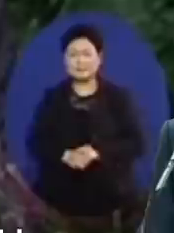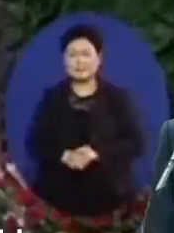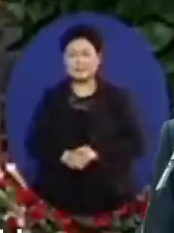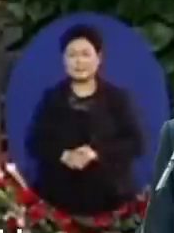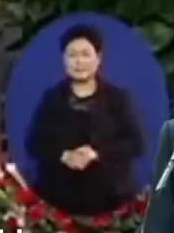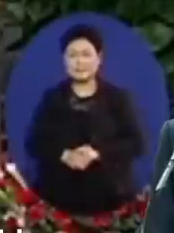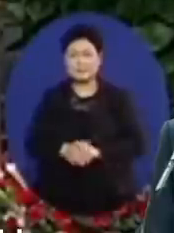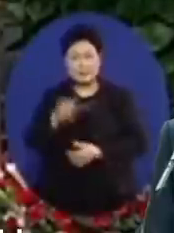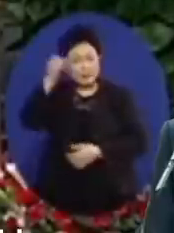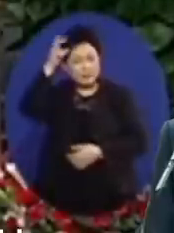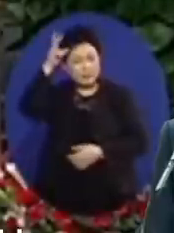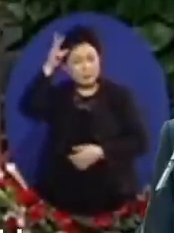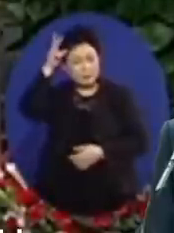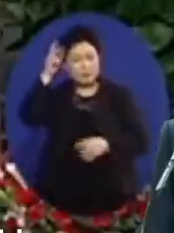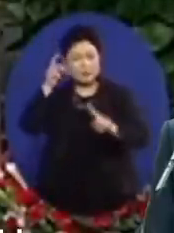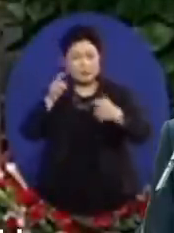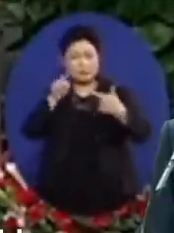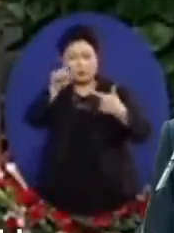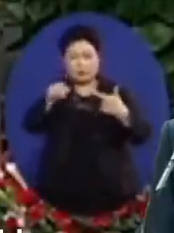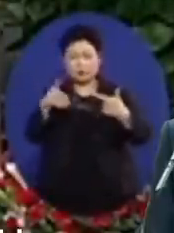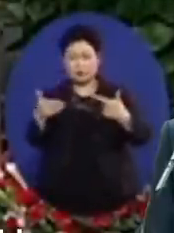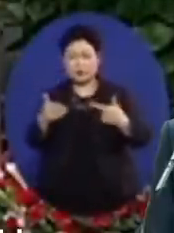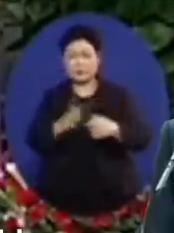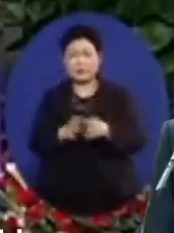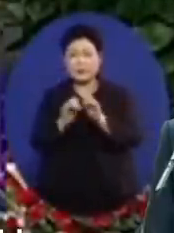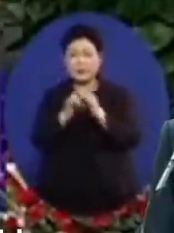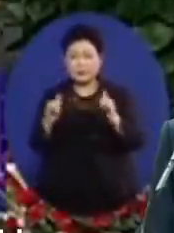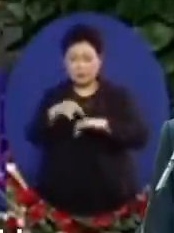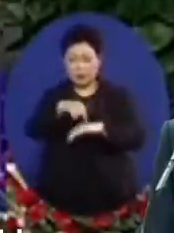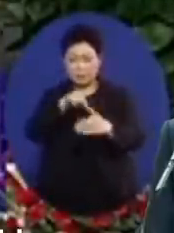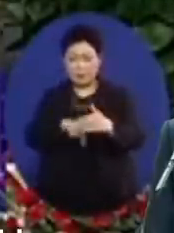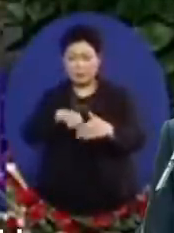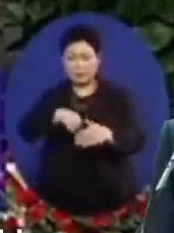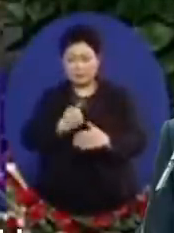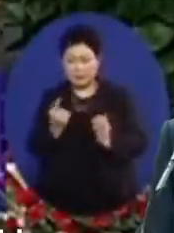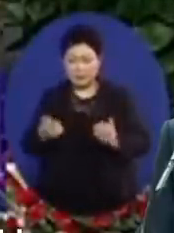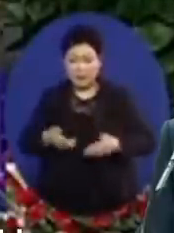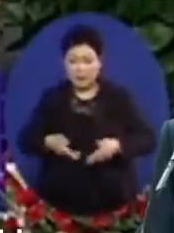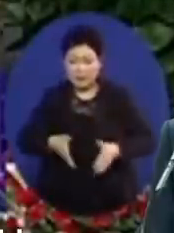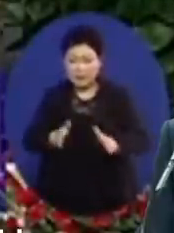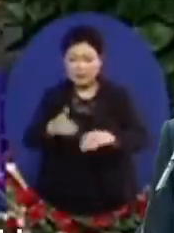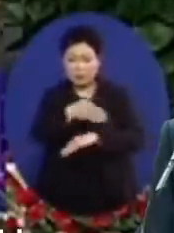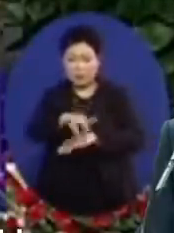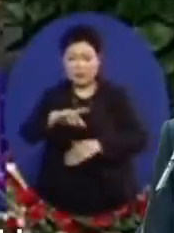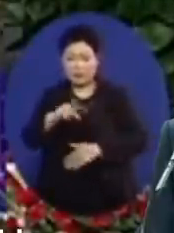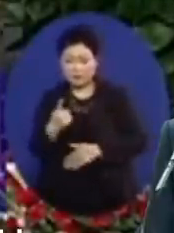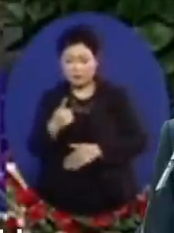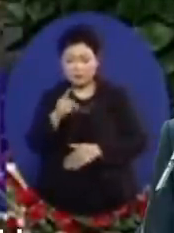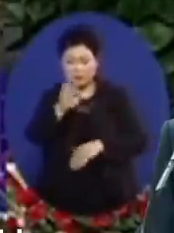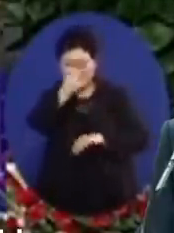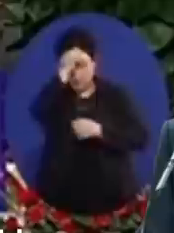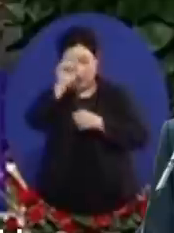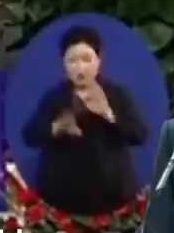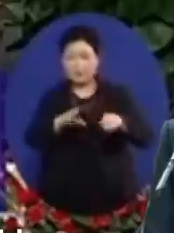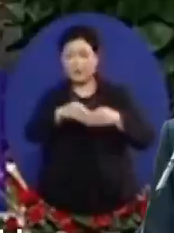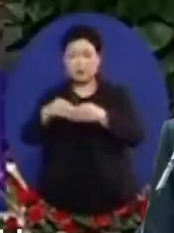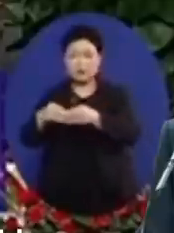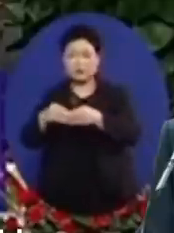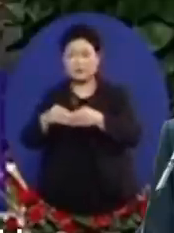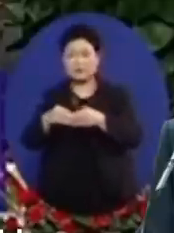잠언서 16장 9절에는 이렇게 말씀하고 있는 것입니다. 사람이 마음으로 자기의 길을 계획할지라도 그의 걸음을 인도하시는